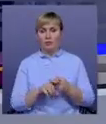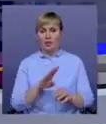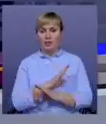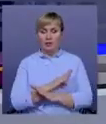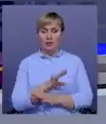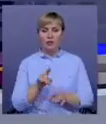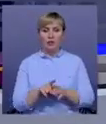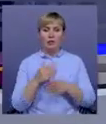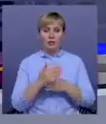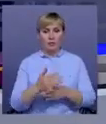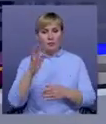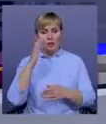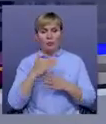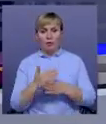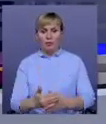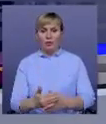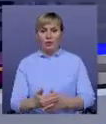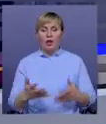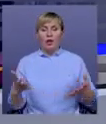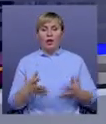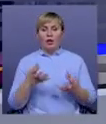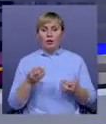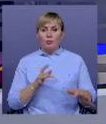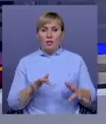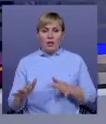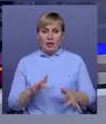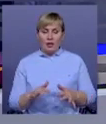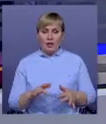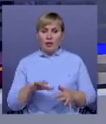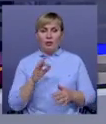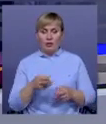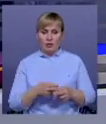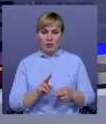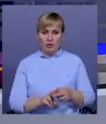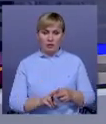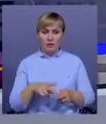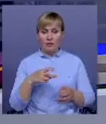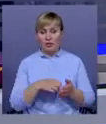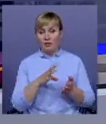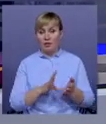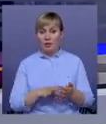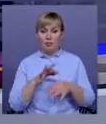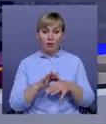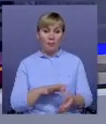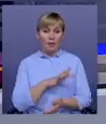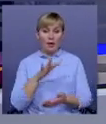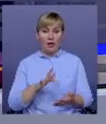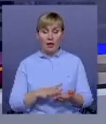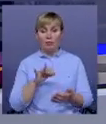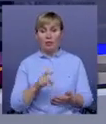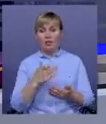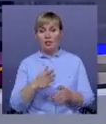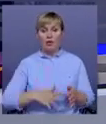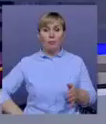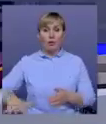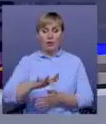также оказали психологическую помощь. Какие еще меры профилактики от COVID-19 проводятся в мегаполисе и за его